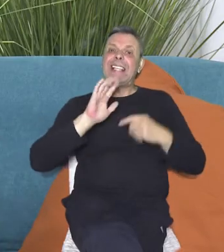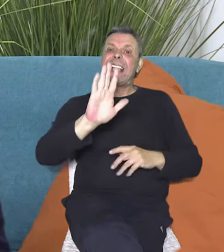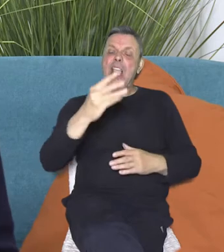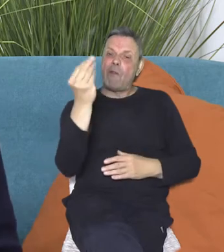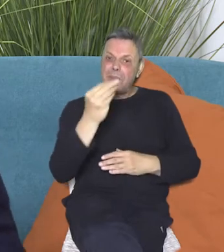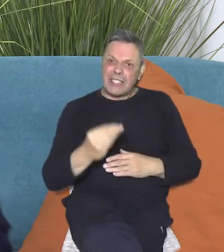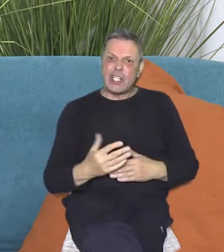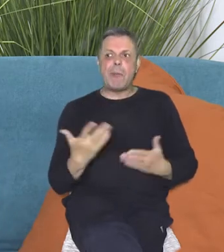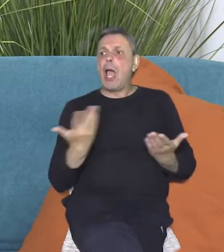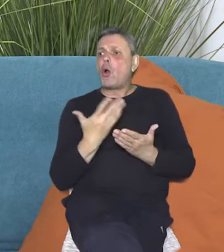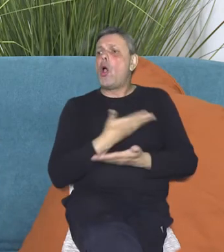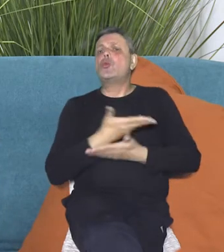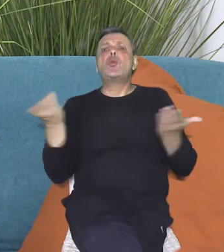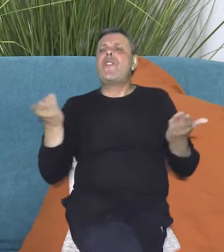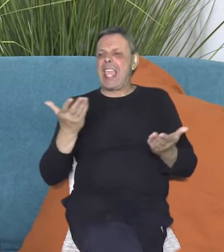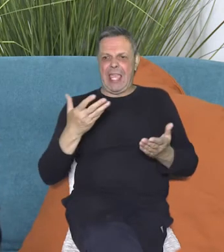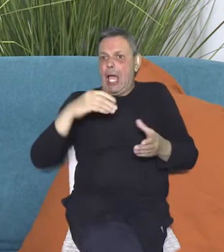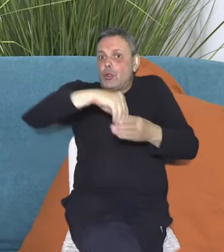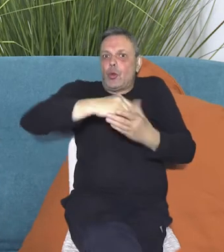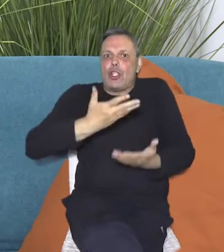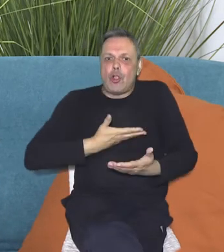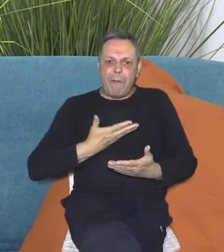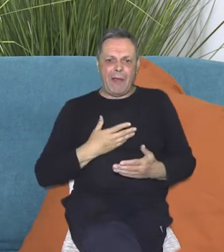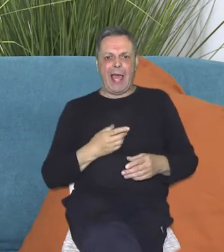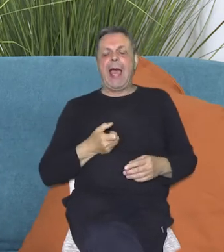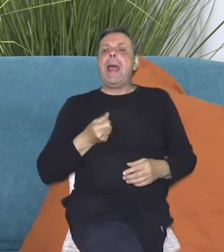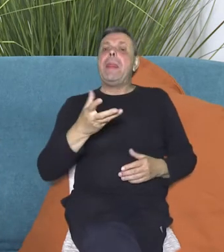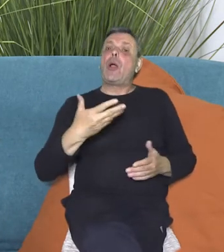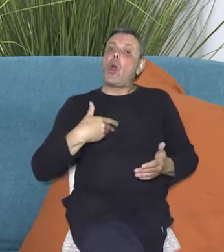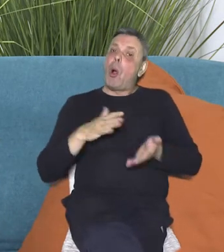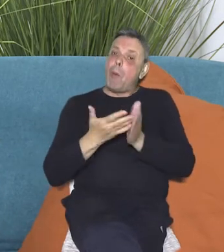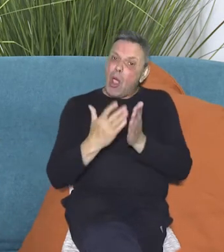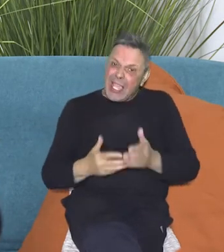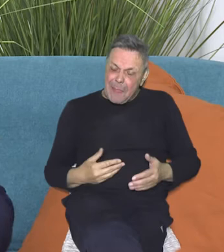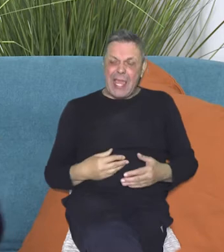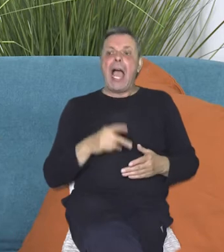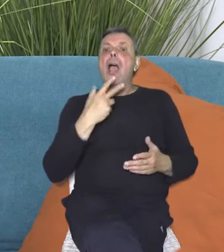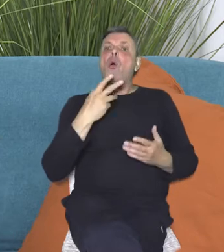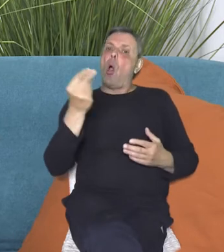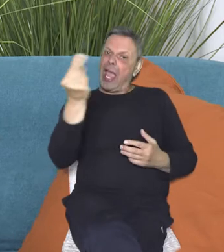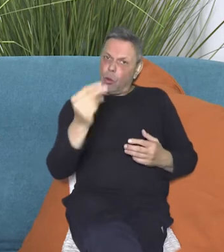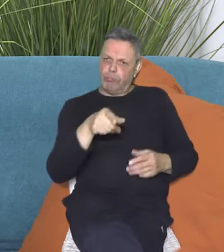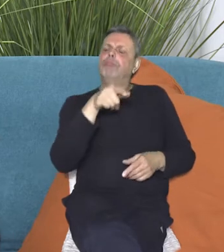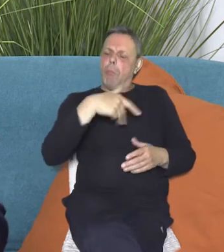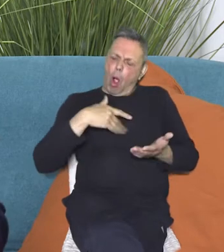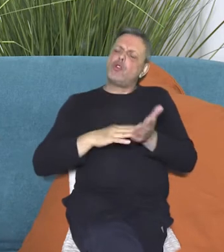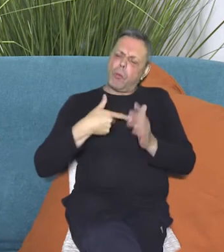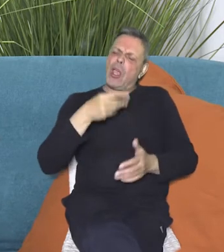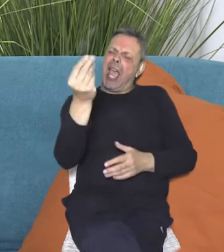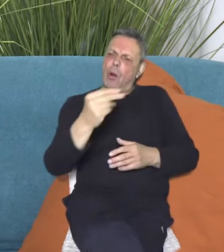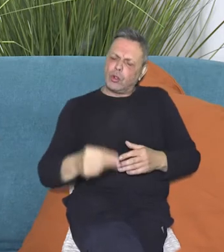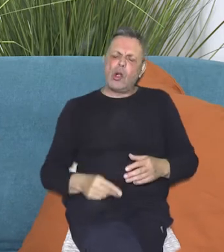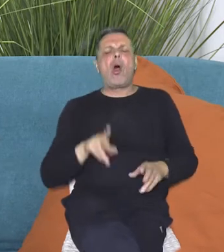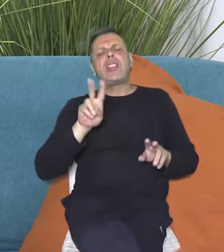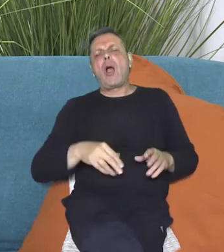njegovim crtežima koje su svi sudionici dobili. U par mojih knjiga su isto tako ilustrirane su njegovim crtežima, tako da smo